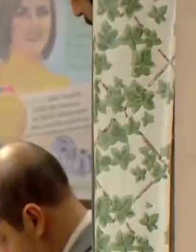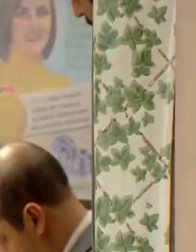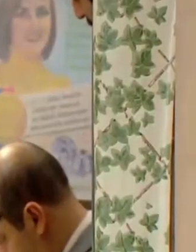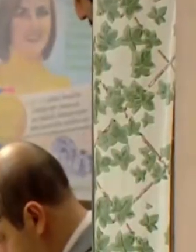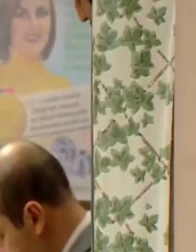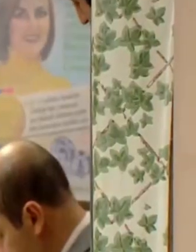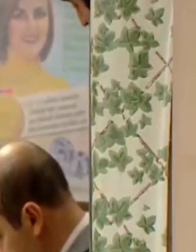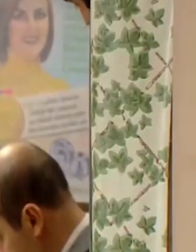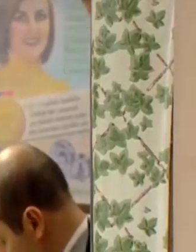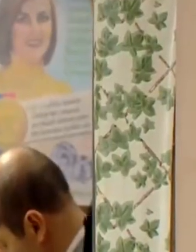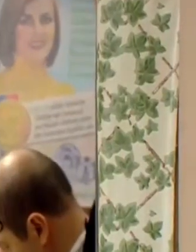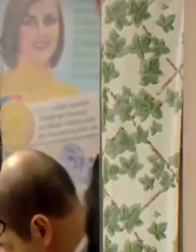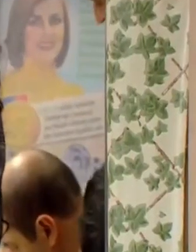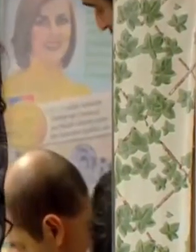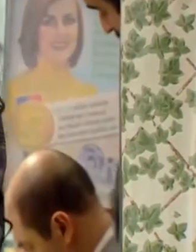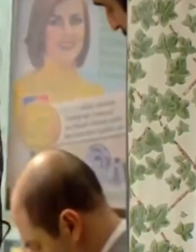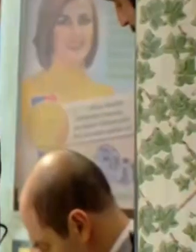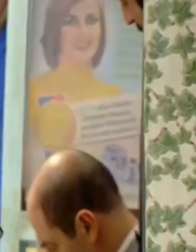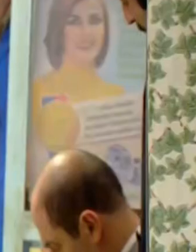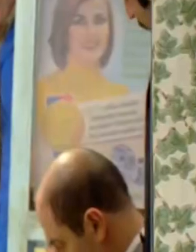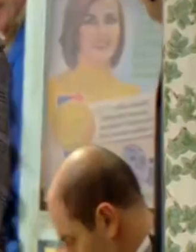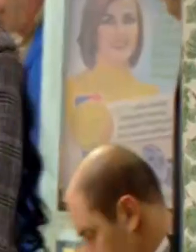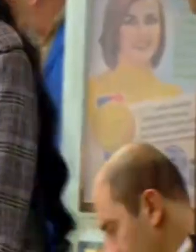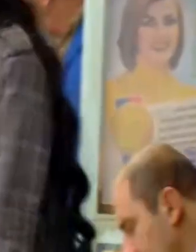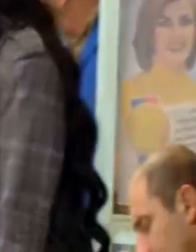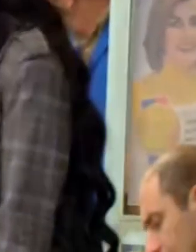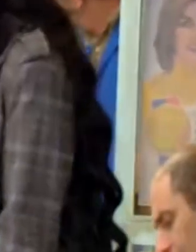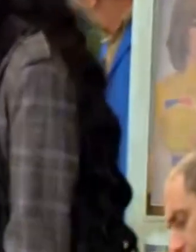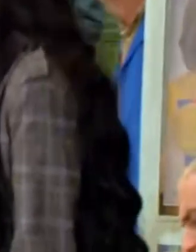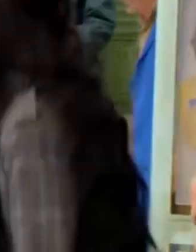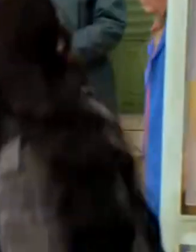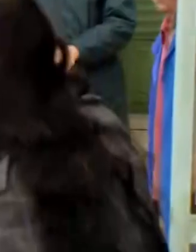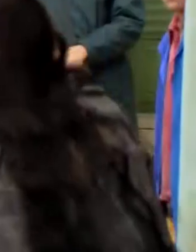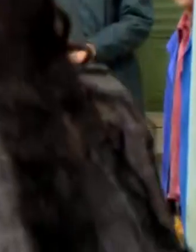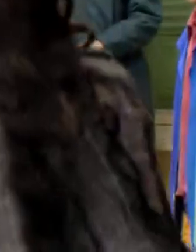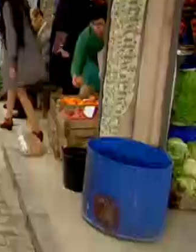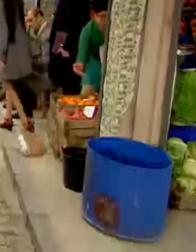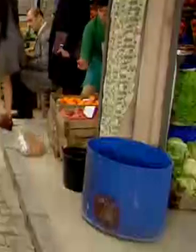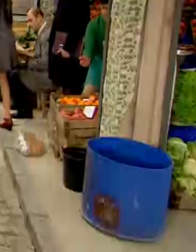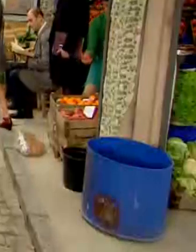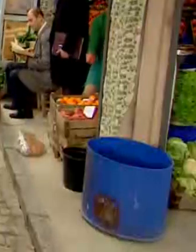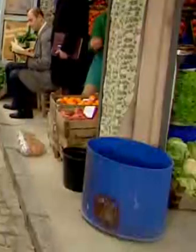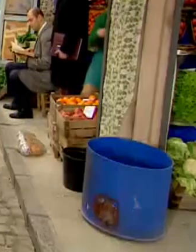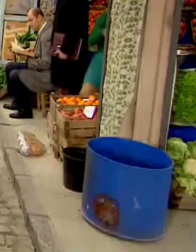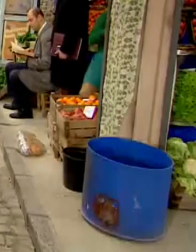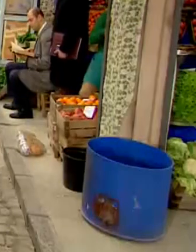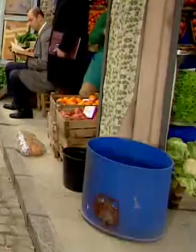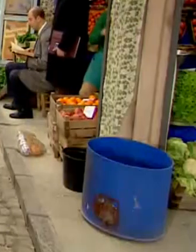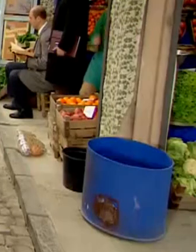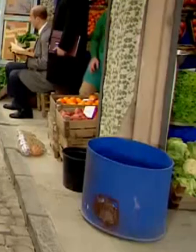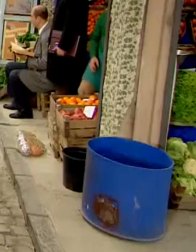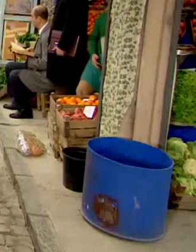Bilek manavda Danyal'la konuşuyor. Ali polislerin arasında kelepçeli karakoldan çıkınca hemen yanına yöneldi.